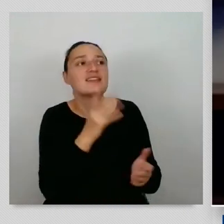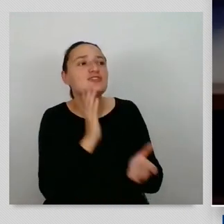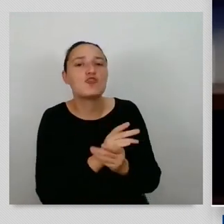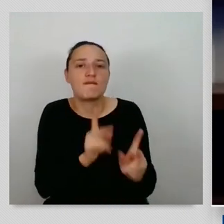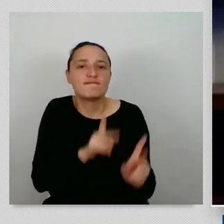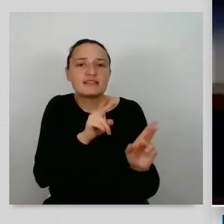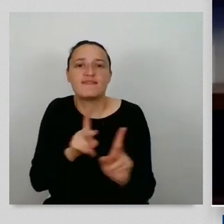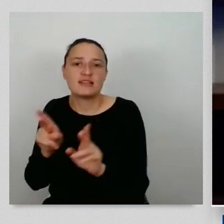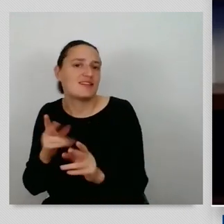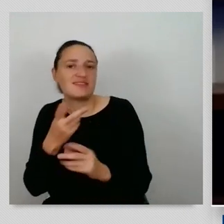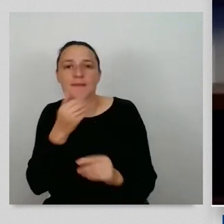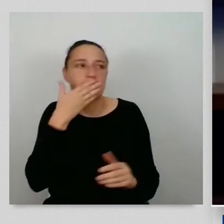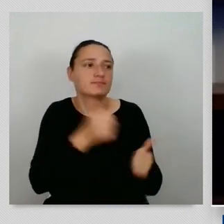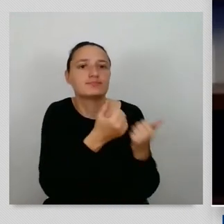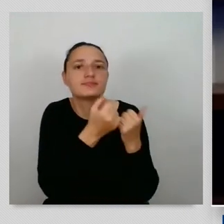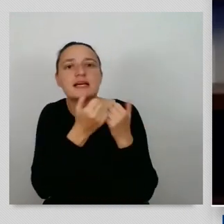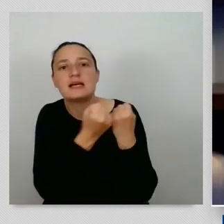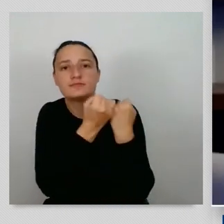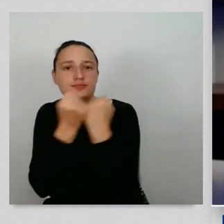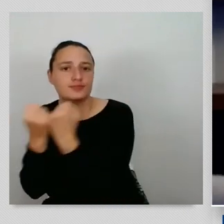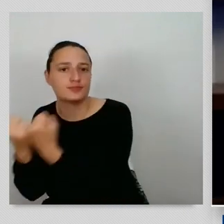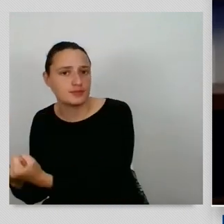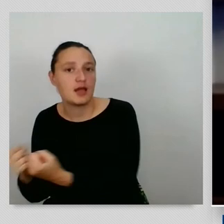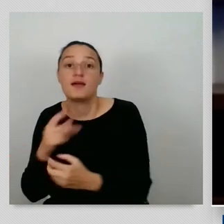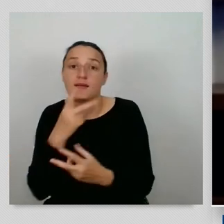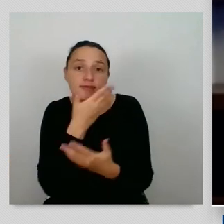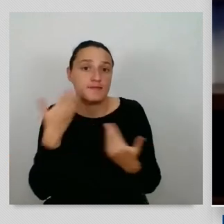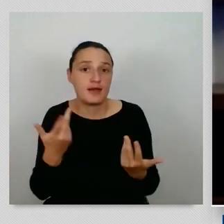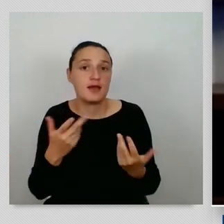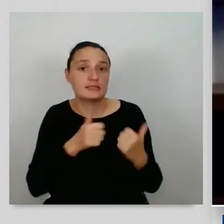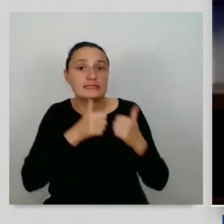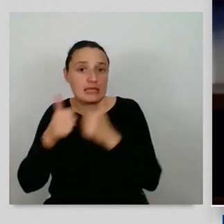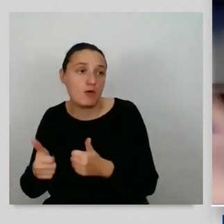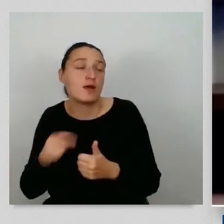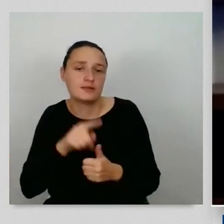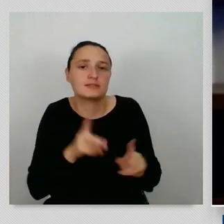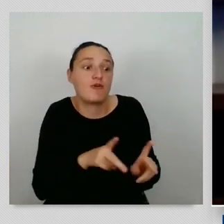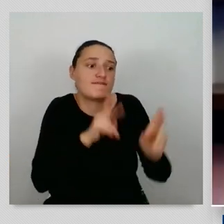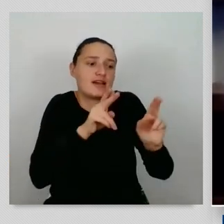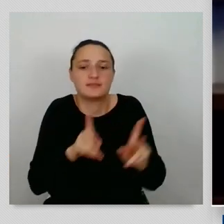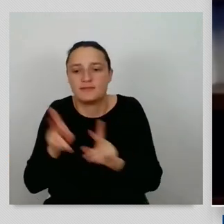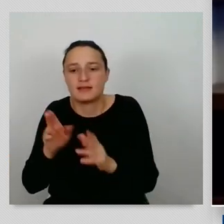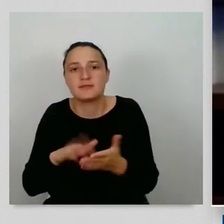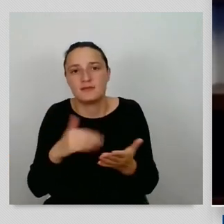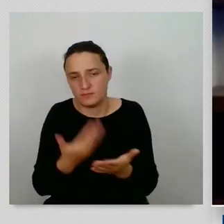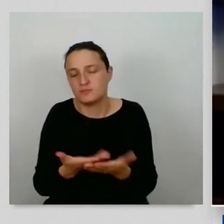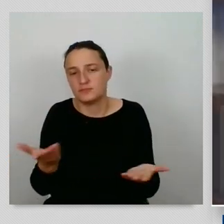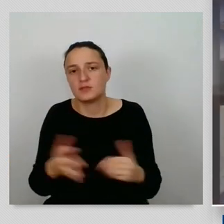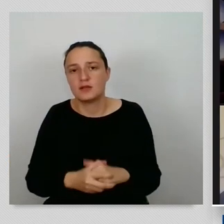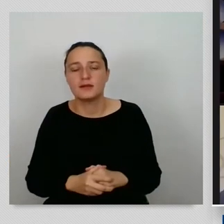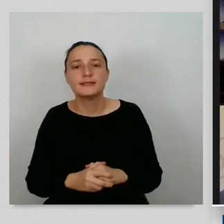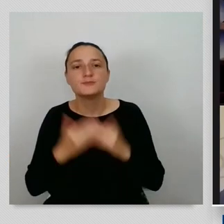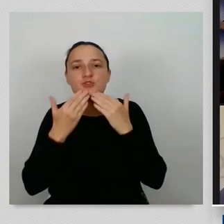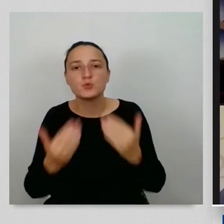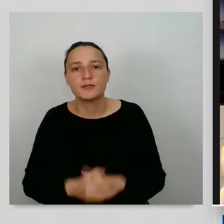Nie jest zawsze, w związku z tym zmusza szukania tego komponentu, który jest zawsze albo czy z gazu, czy z węgla. Dziękuję bardzo. Dziękuję